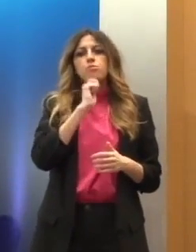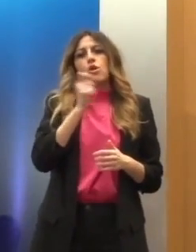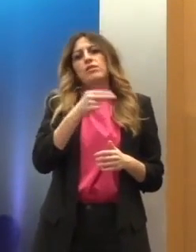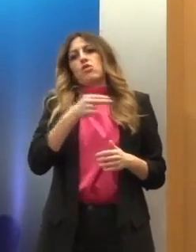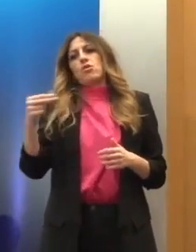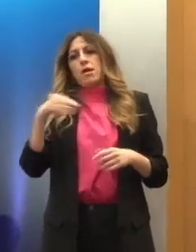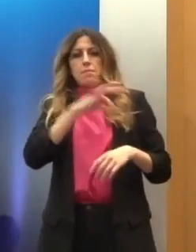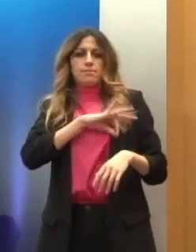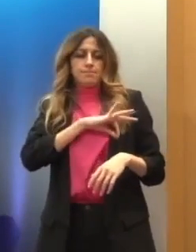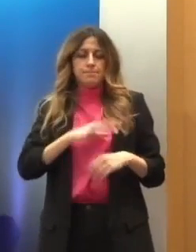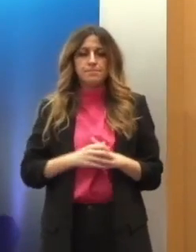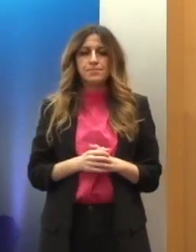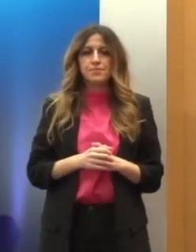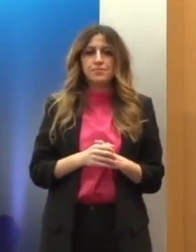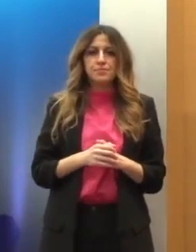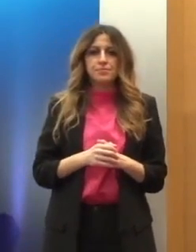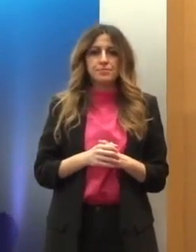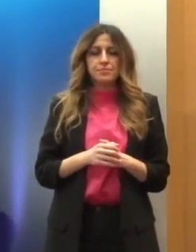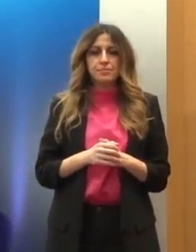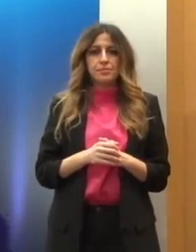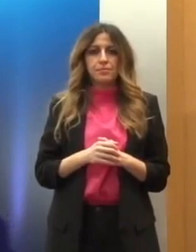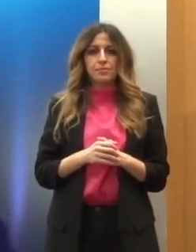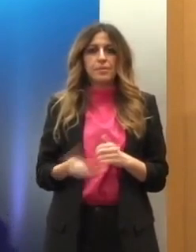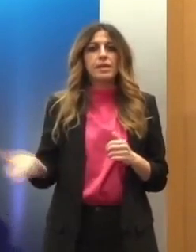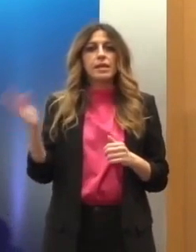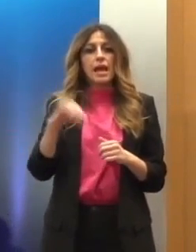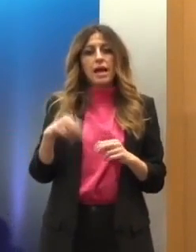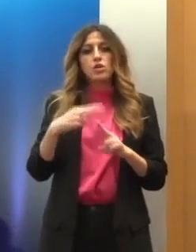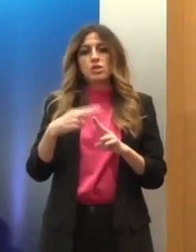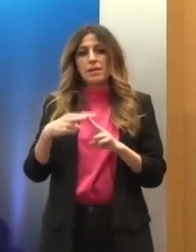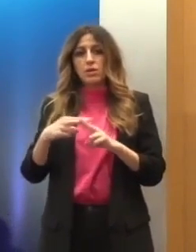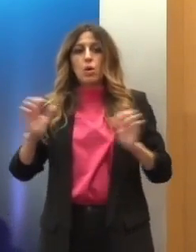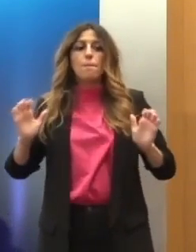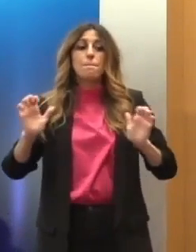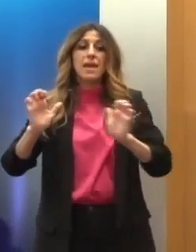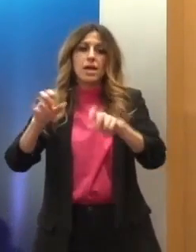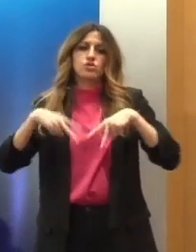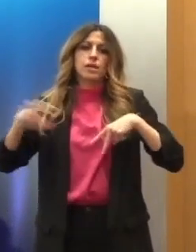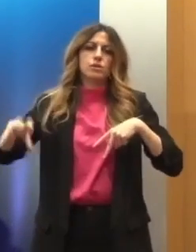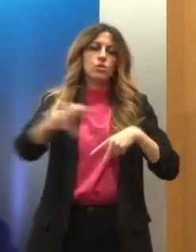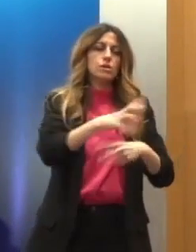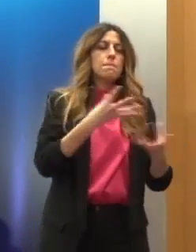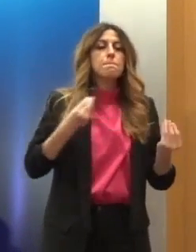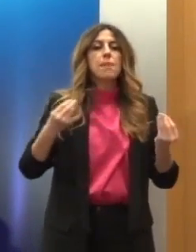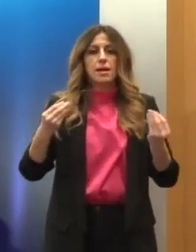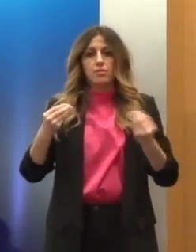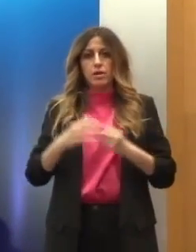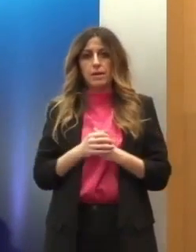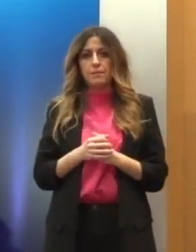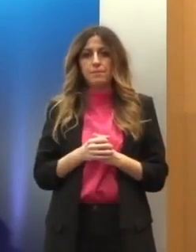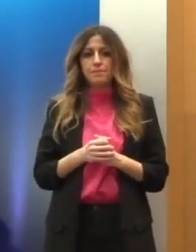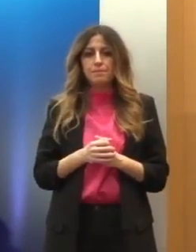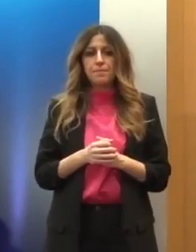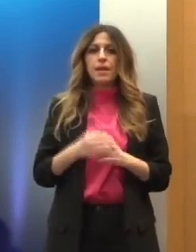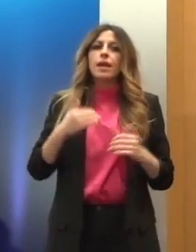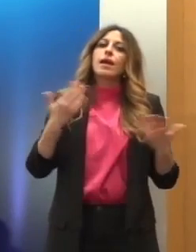αποτελούν ένα βασικό εργαλείο της διπλωματίας των ανθρωπίνων δικαιωμάτων και η πίεση που ασκούν στα κράτη είναι εξαιρετικά σημαντική. Ας μου επιτραπεί